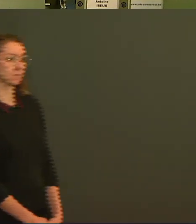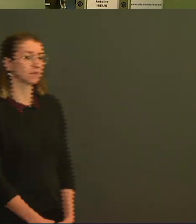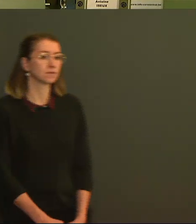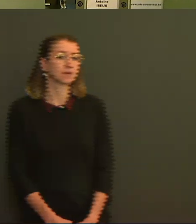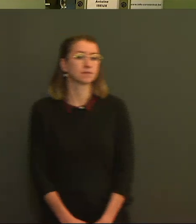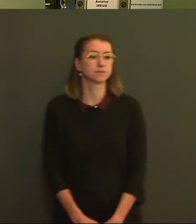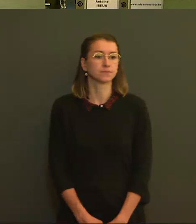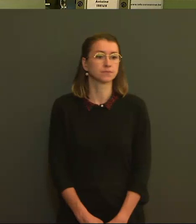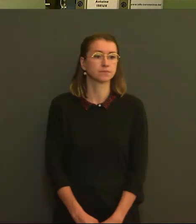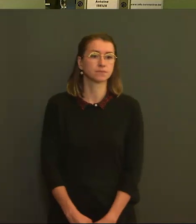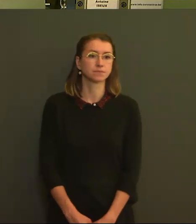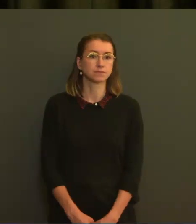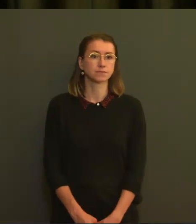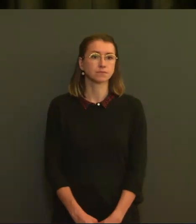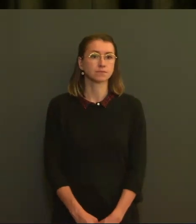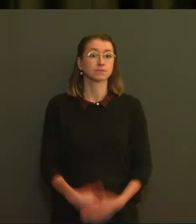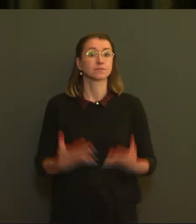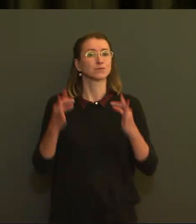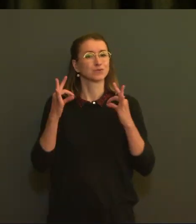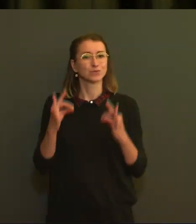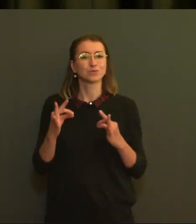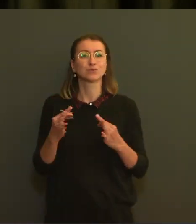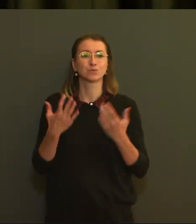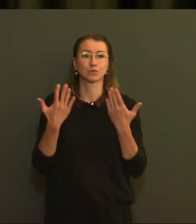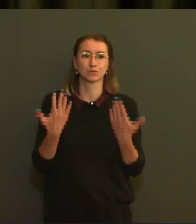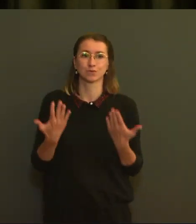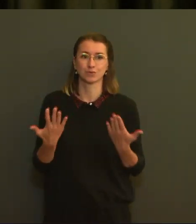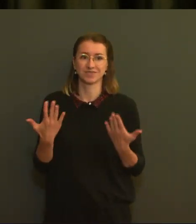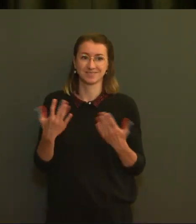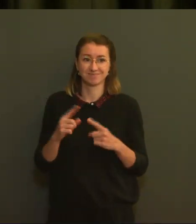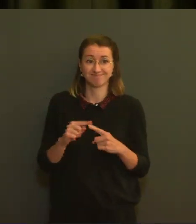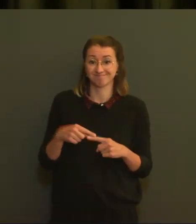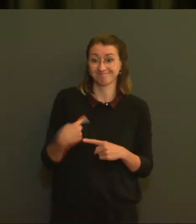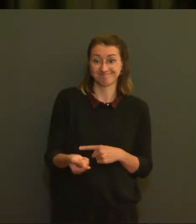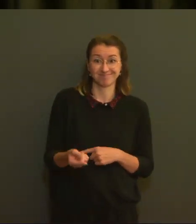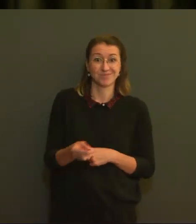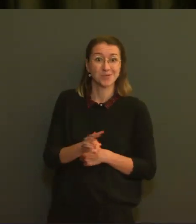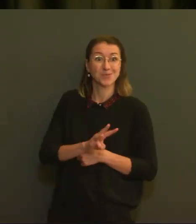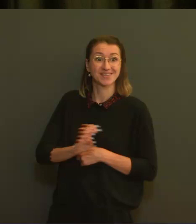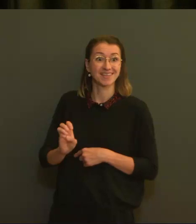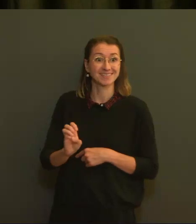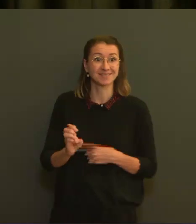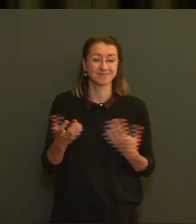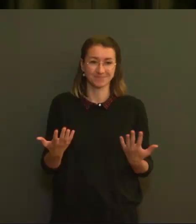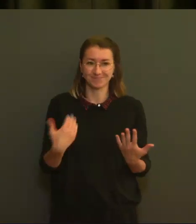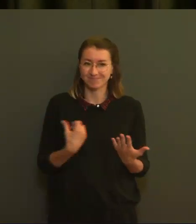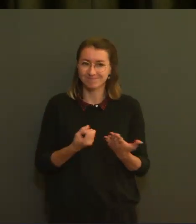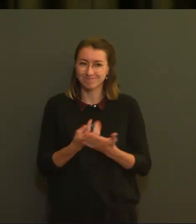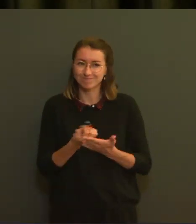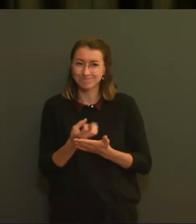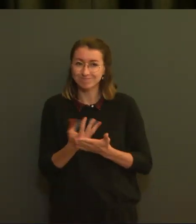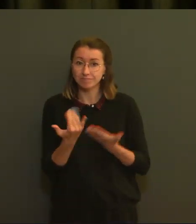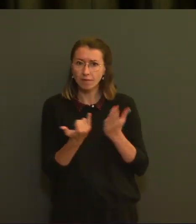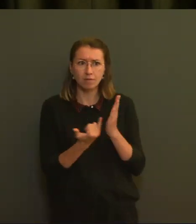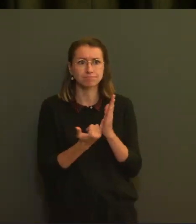Nous sommes à la veille d'un beau week-end. Nous quittons heureusement cette vague de chaleur. Le temps devrait être un peu moins